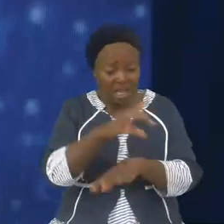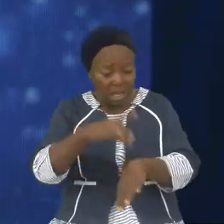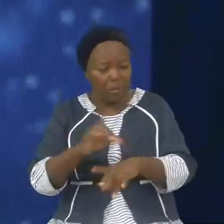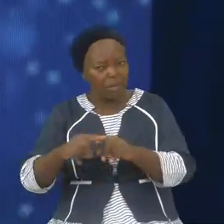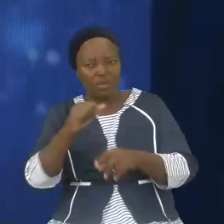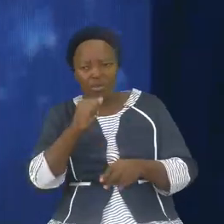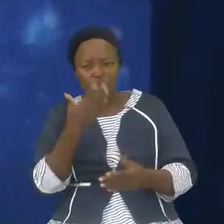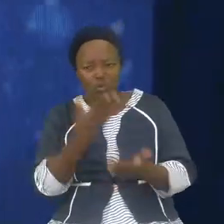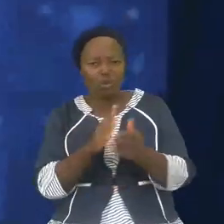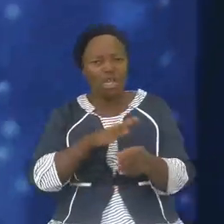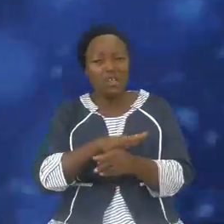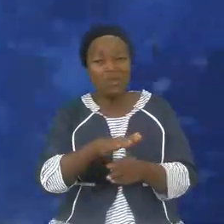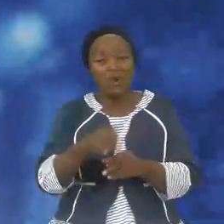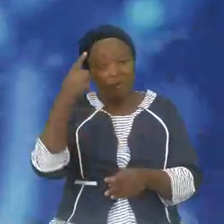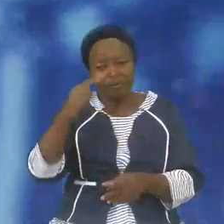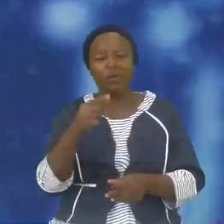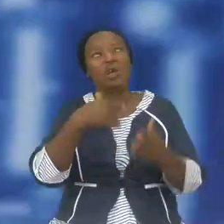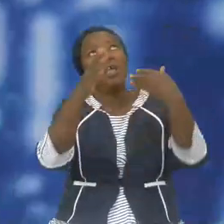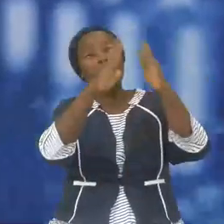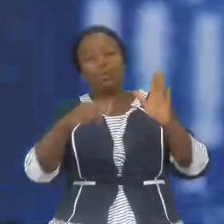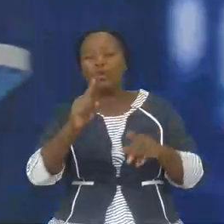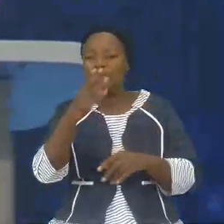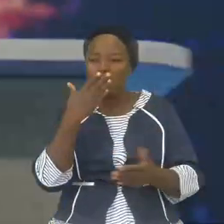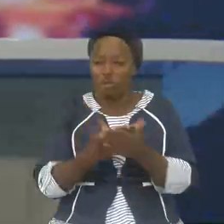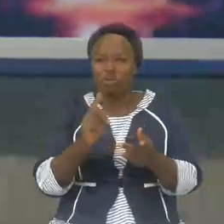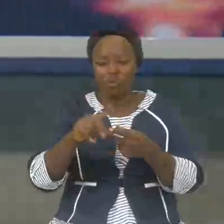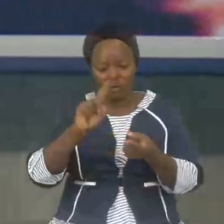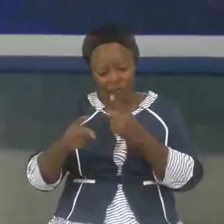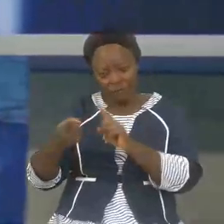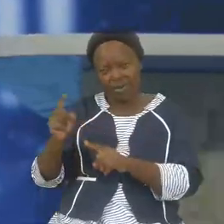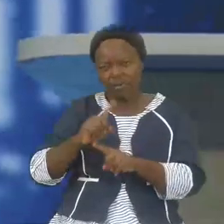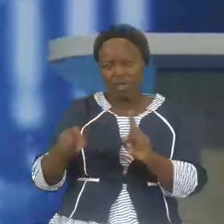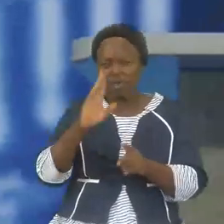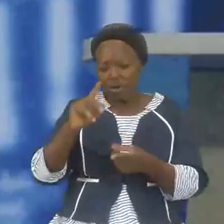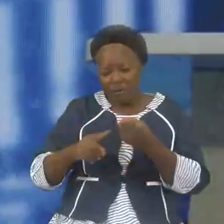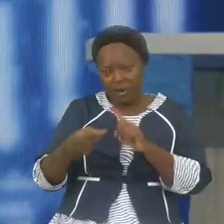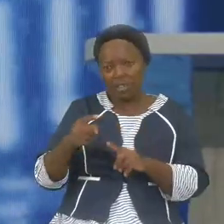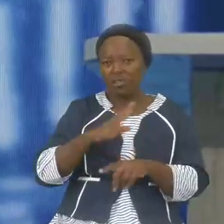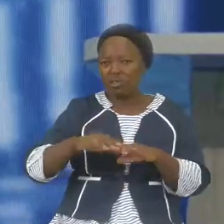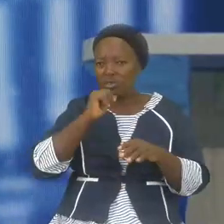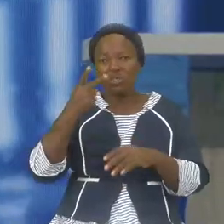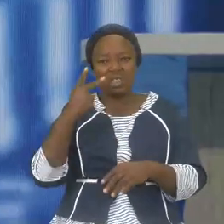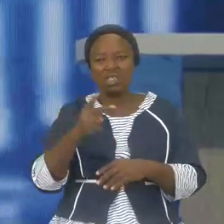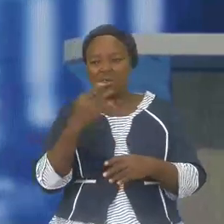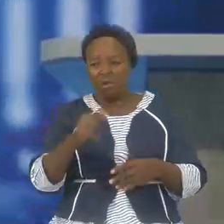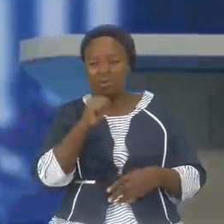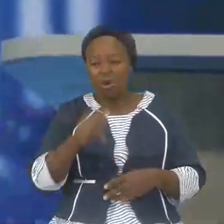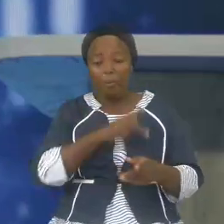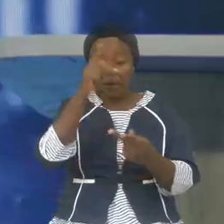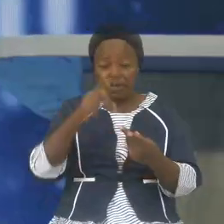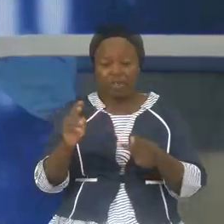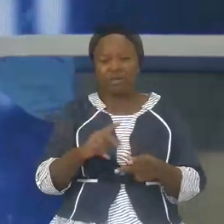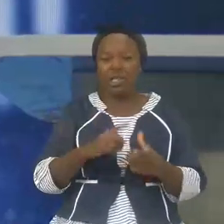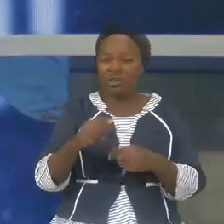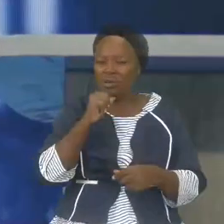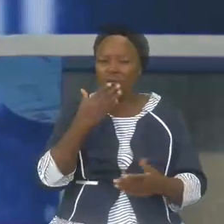Mais vous n'êtes pas assez bon pour le ciel. Tu es bon envers tes voisins, mais tes voisins ne voient pas ton